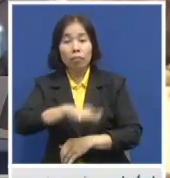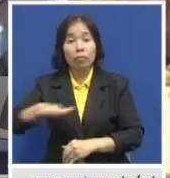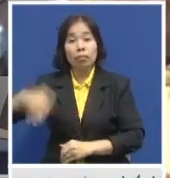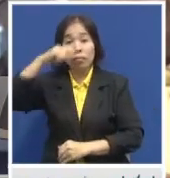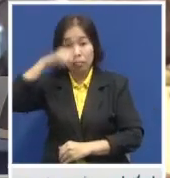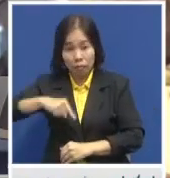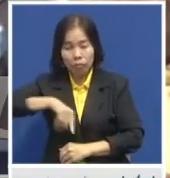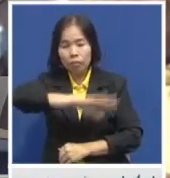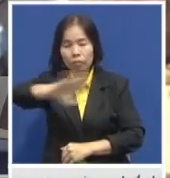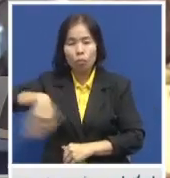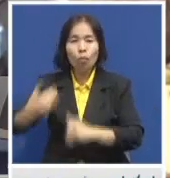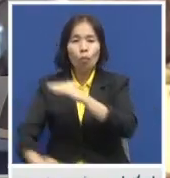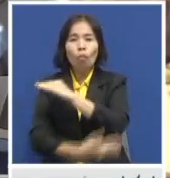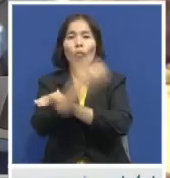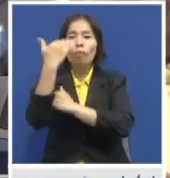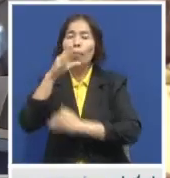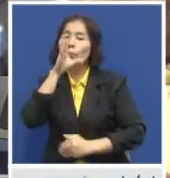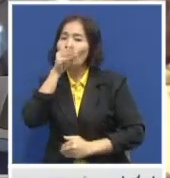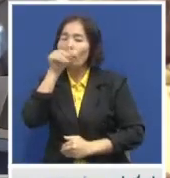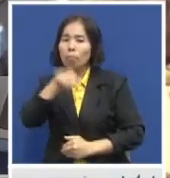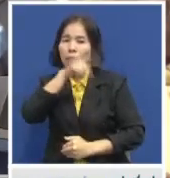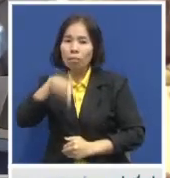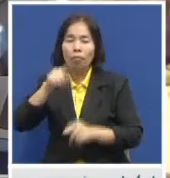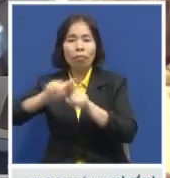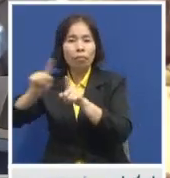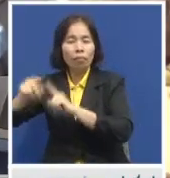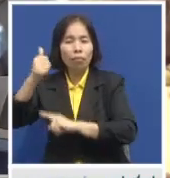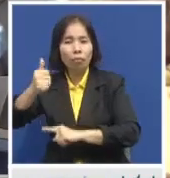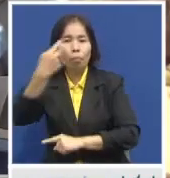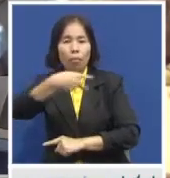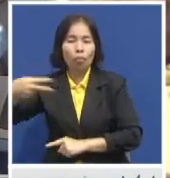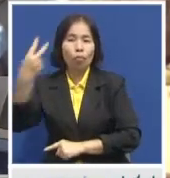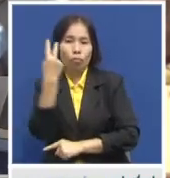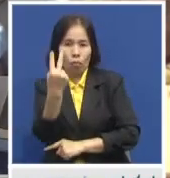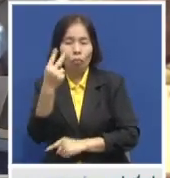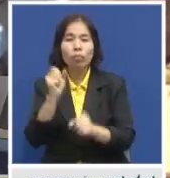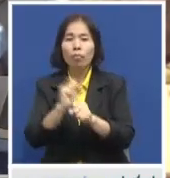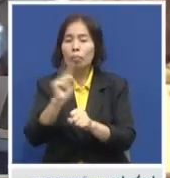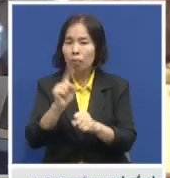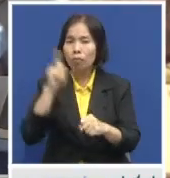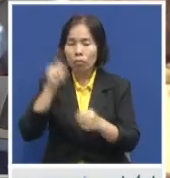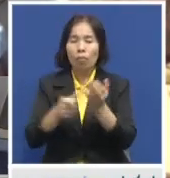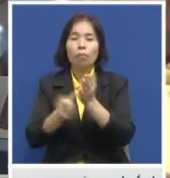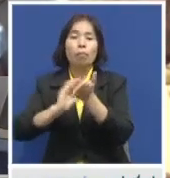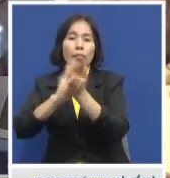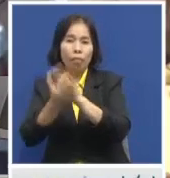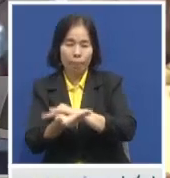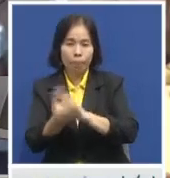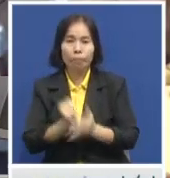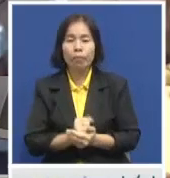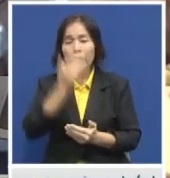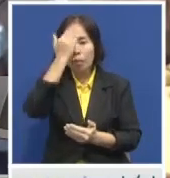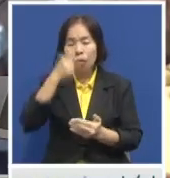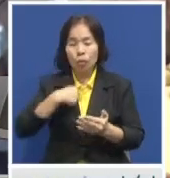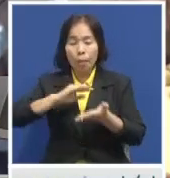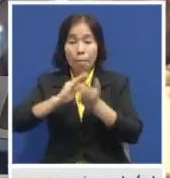สที่จะพูดภาษาได้อย่างน้อย2ภาษาจะทำเช่นนั้นให้ประสบความสำเร็จยังไงก็ต้องปฏิรูปอยู่แล้วครับเพราะเราต้